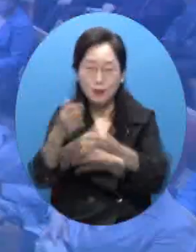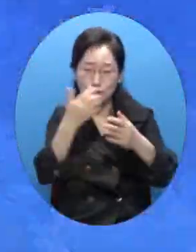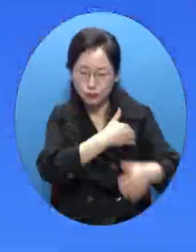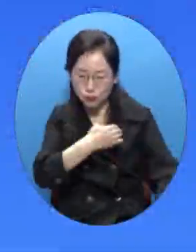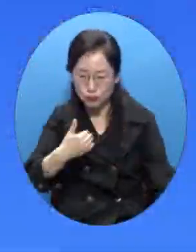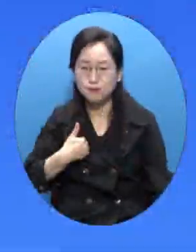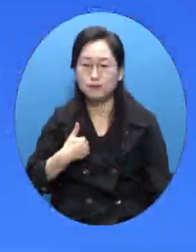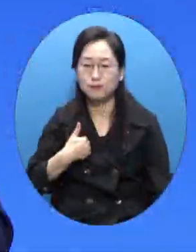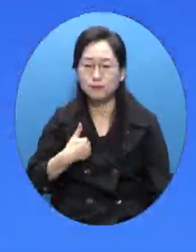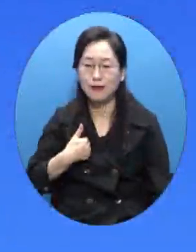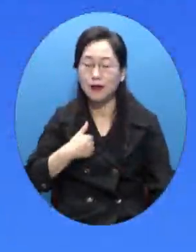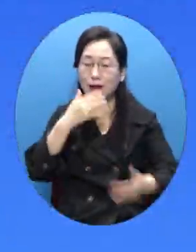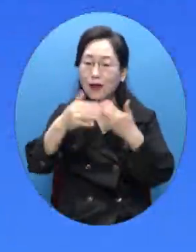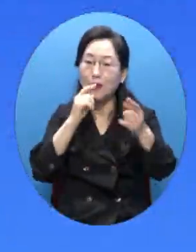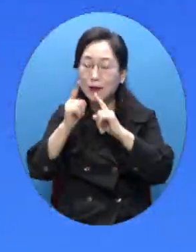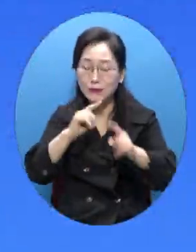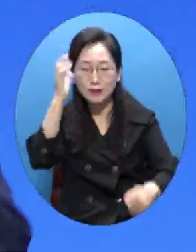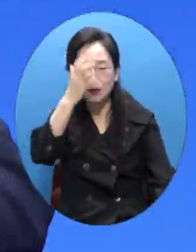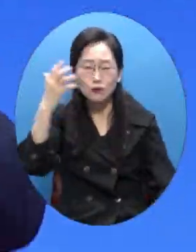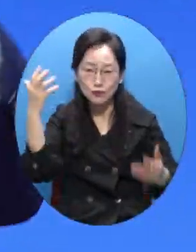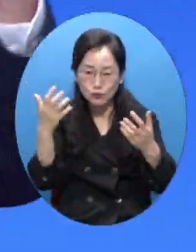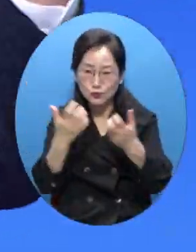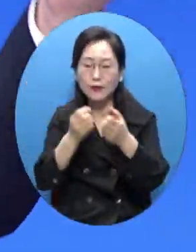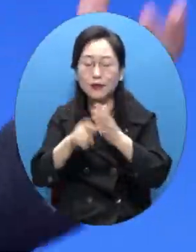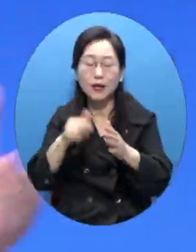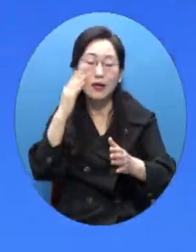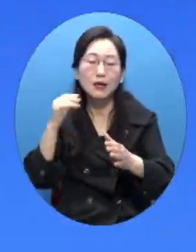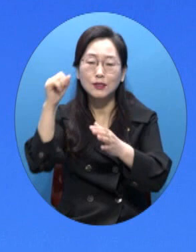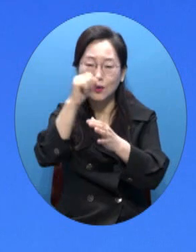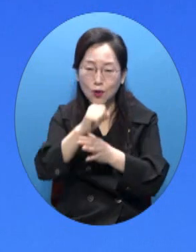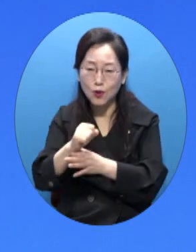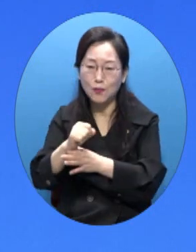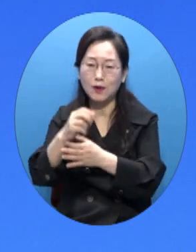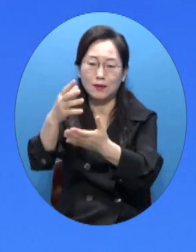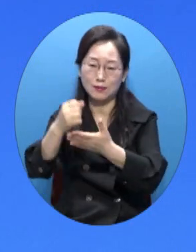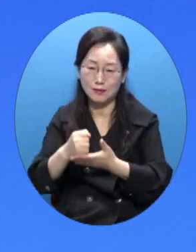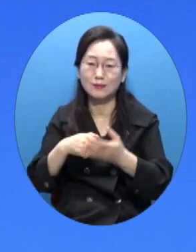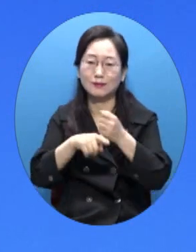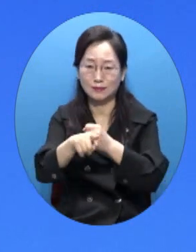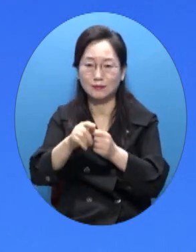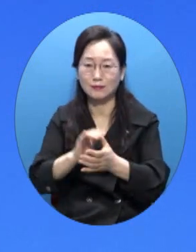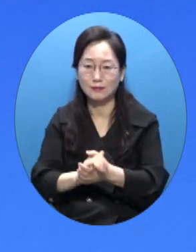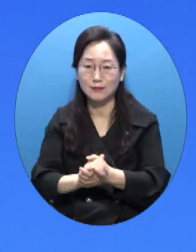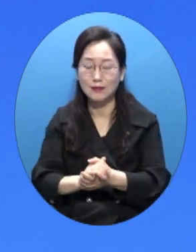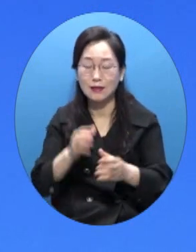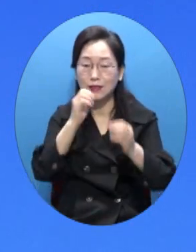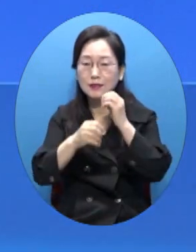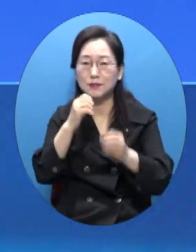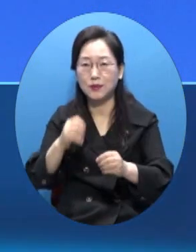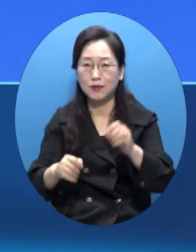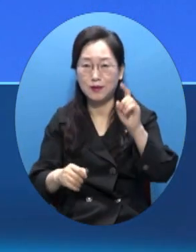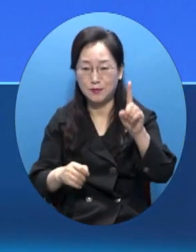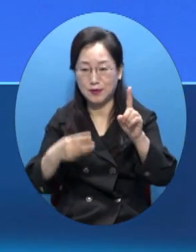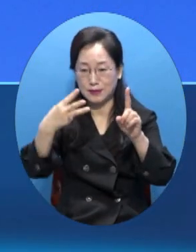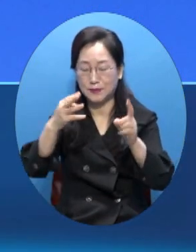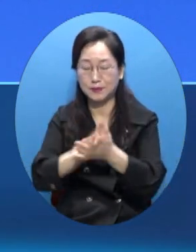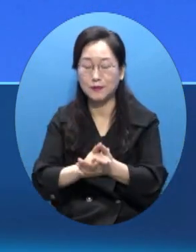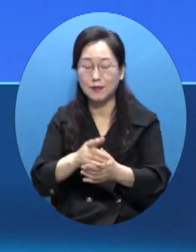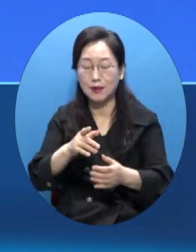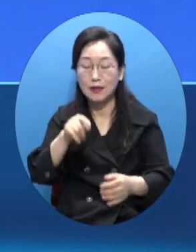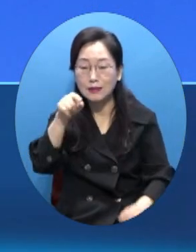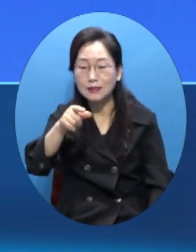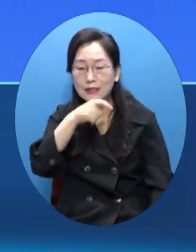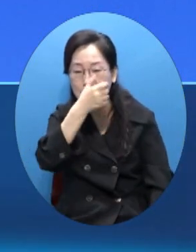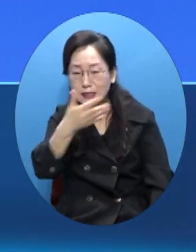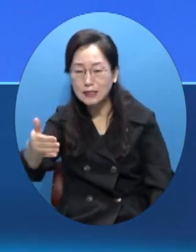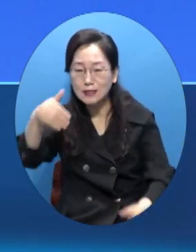것입니다. 말씀과 성령으로 충만하게 될 때 우리는 열매가 풍성한 삶을 살아가게 되는 것입니다. 시편 1편 3절은 이와 같이 말씀합니다. 그는